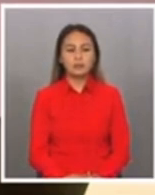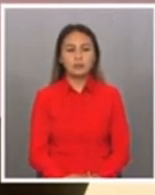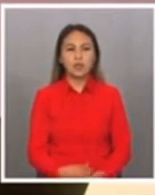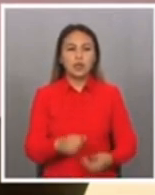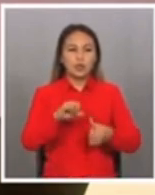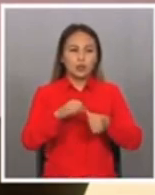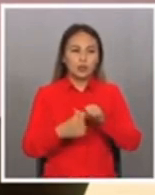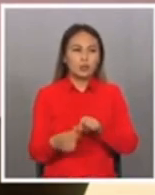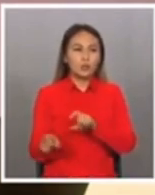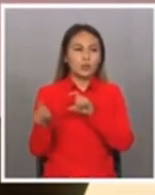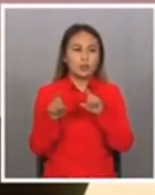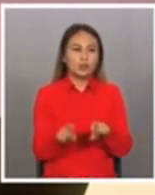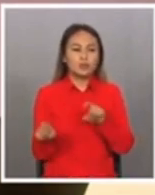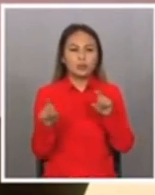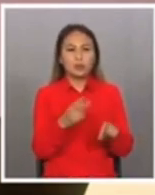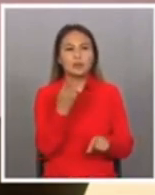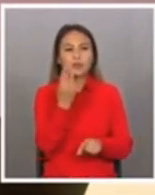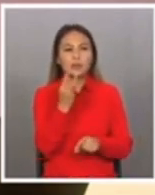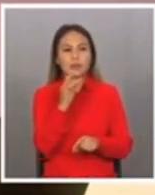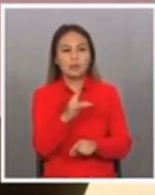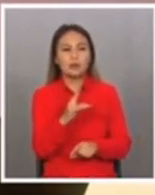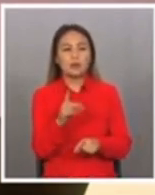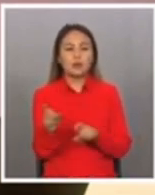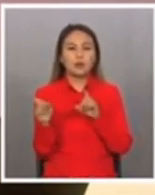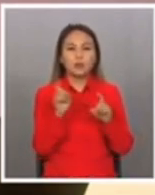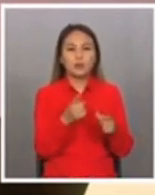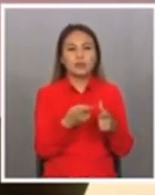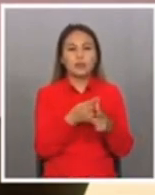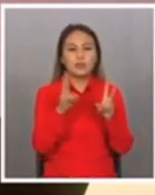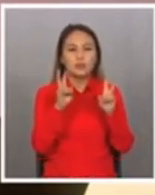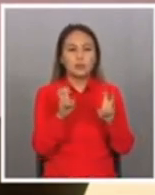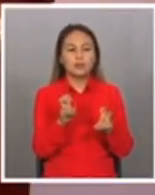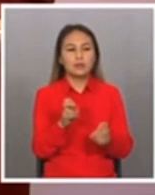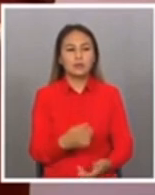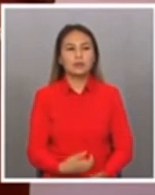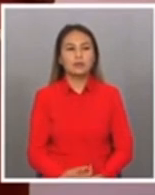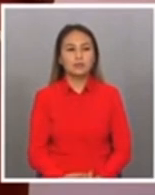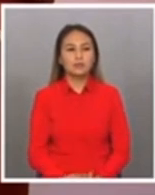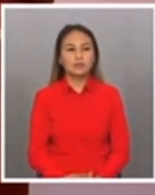Үнемі көшіп жүретін цирк көшпелі цирк деп аталады.